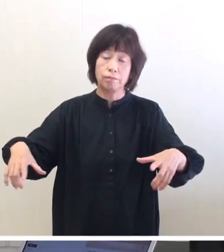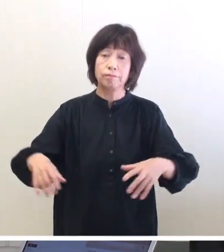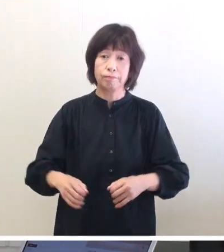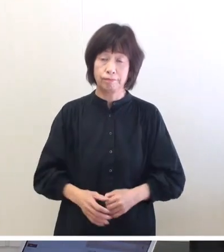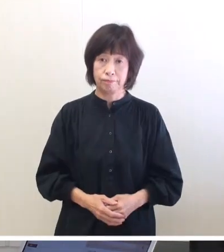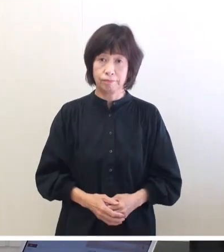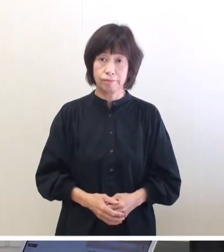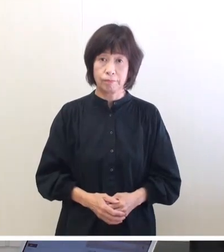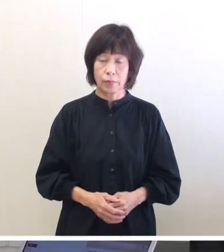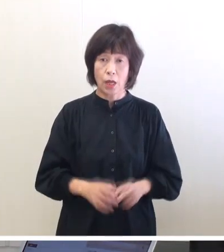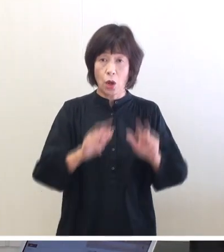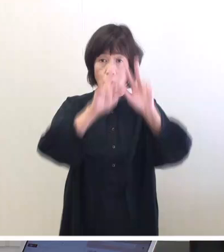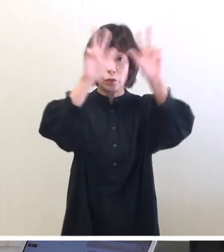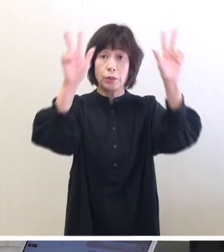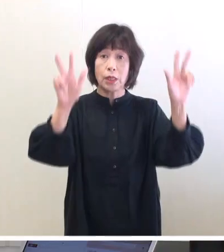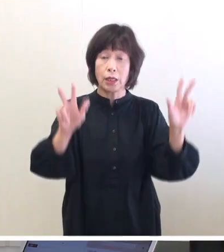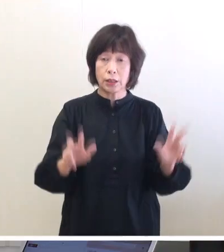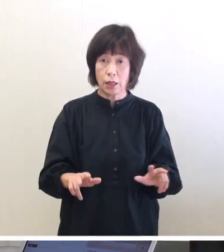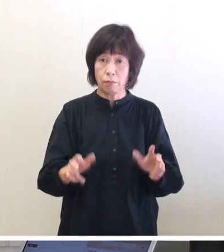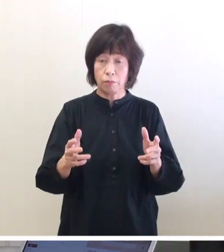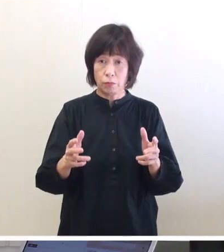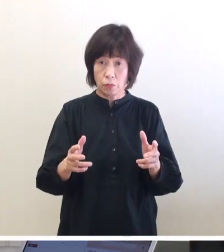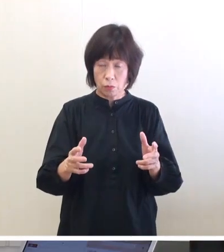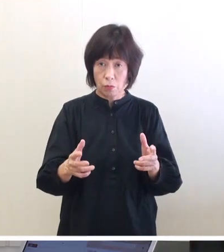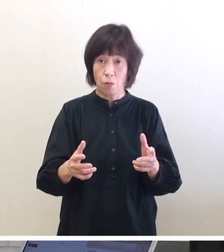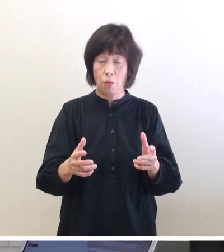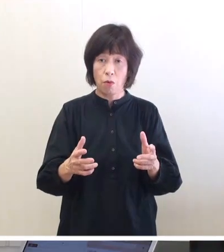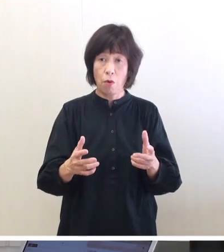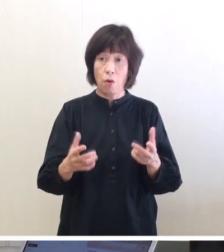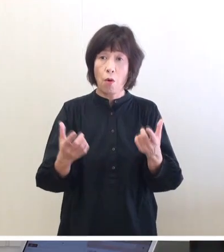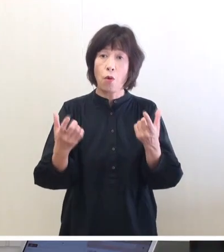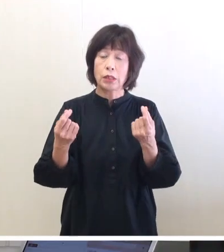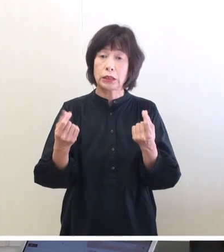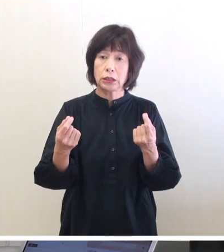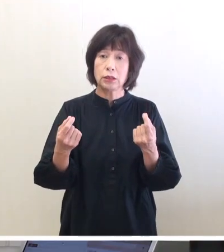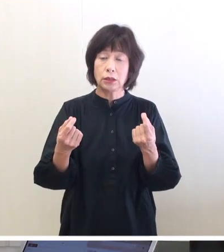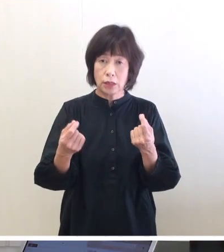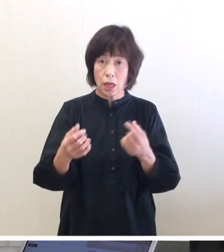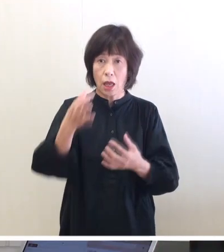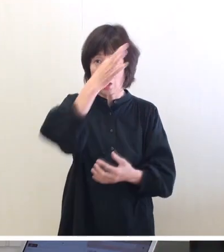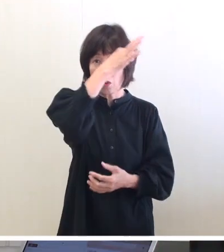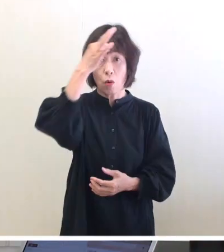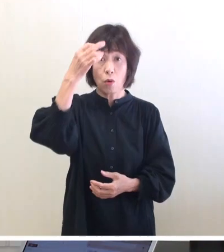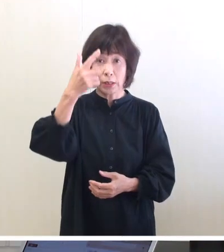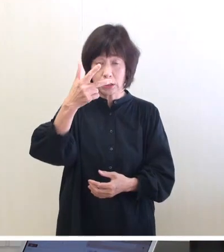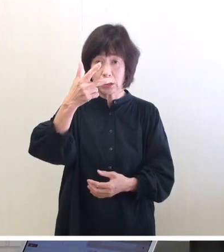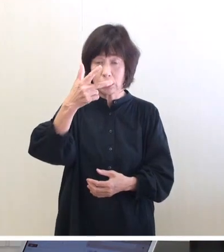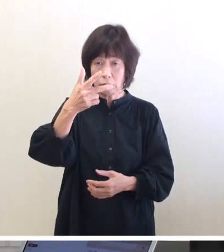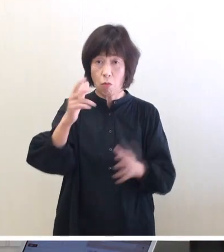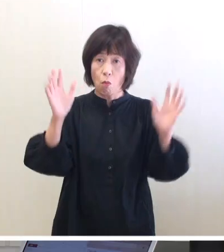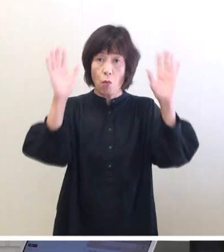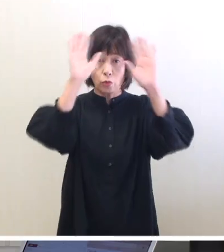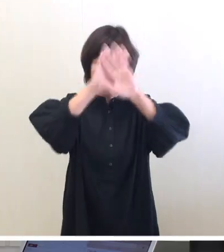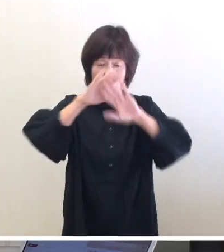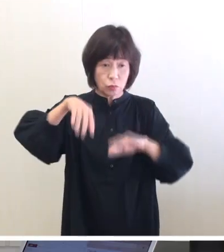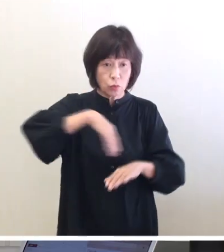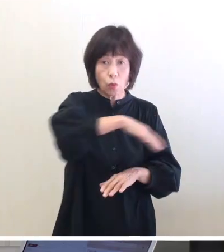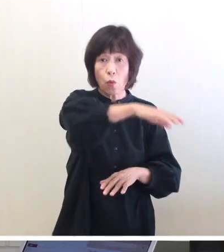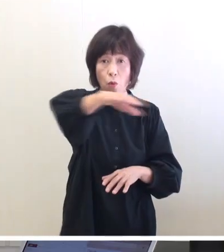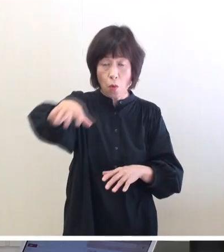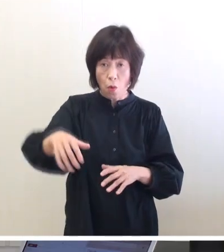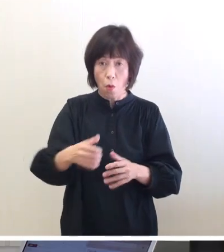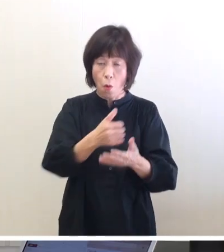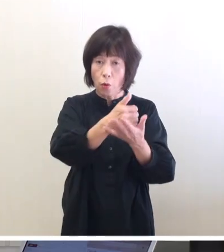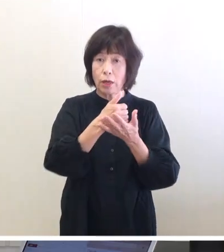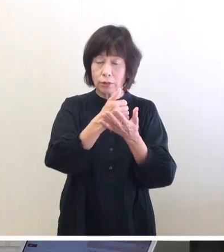ミナリアの期間中なども含めた神戸都心のさらなる回遊性の向上ということも目指